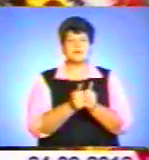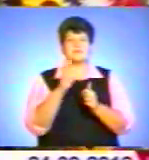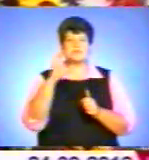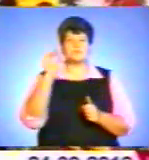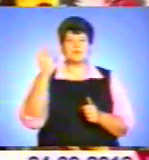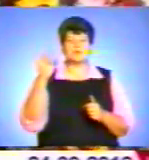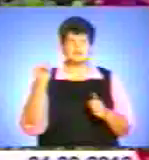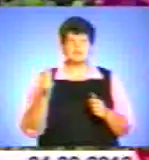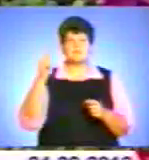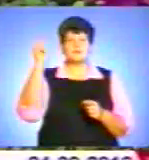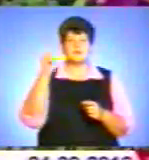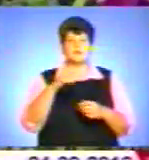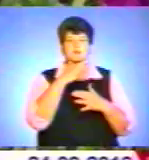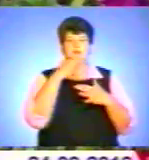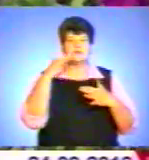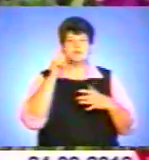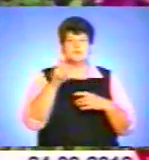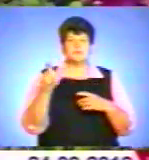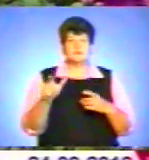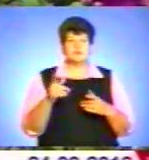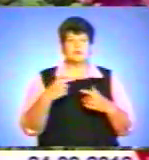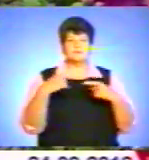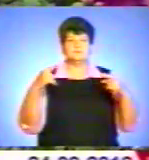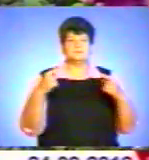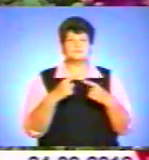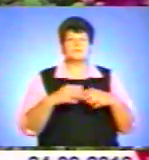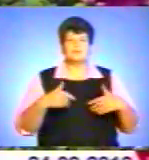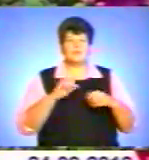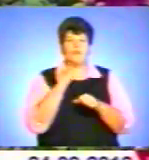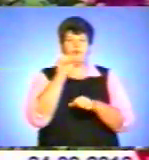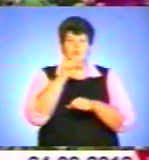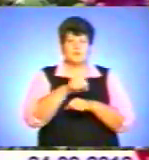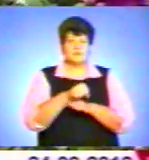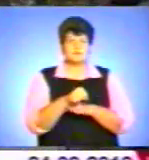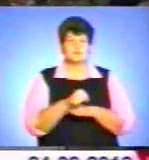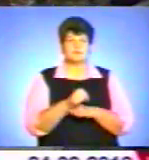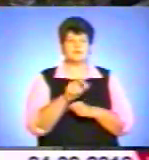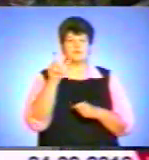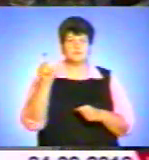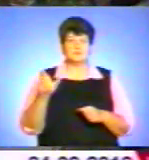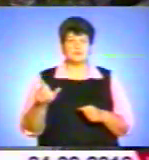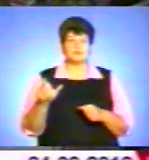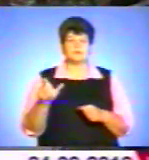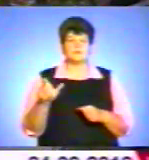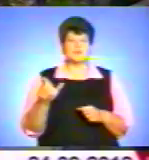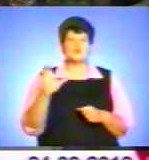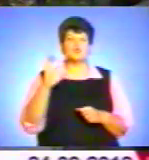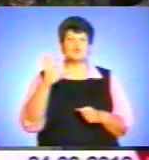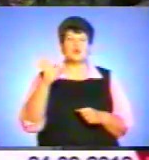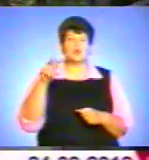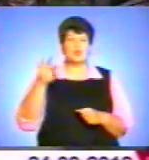творчості співачки приїхали звідусіль, аби вклонитися визначній уродженці краю. Соломія –